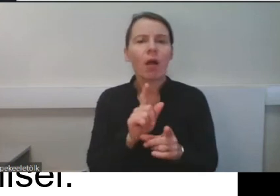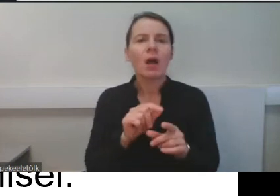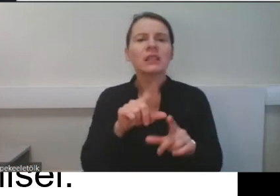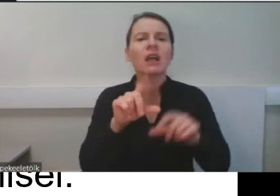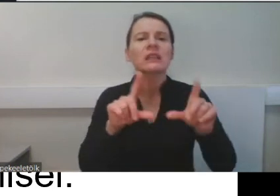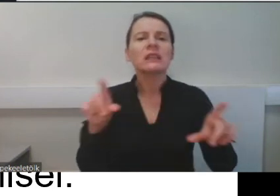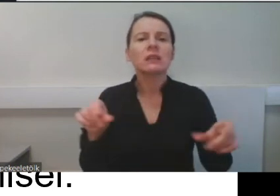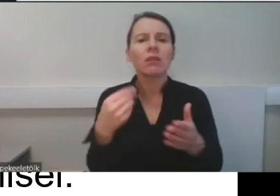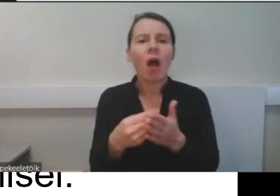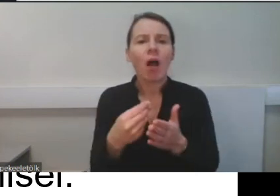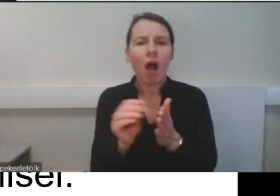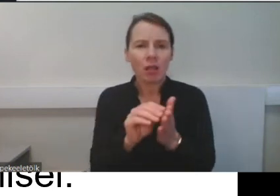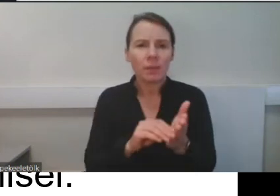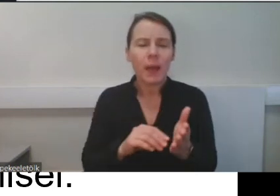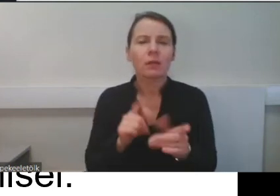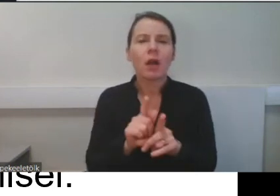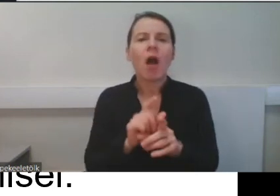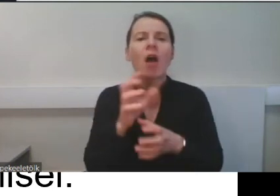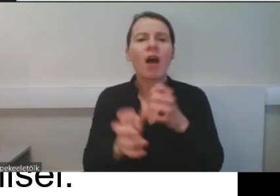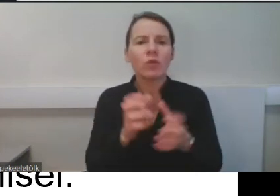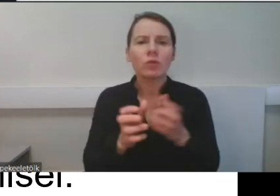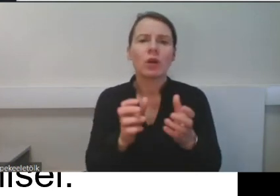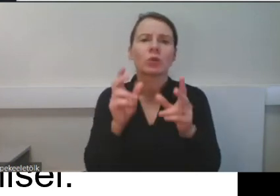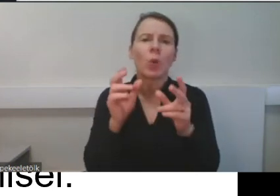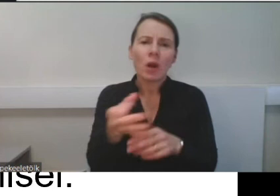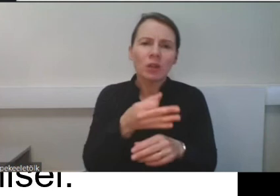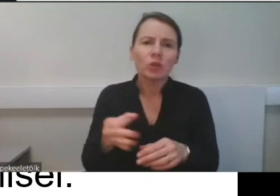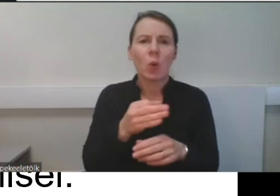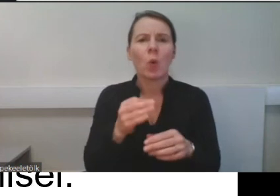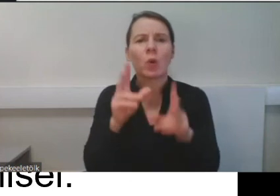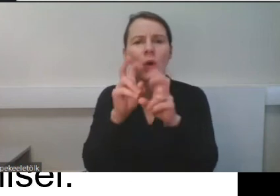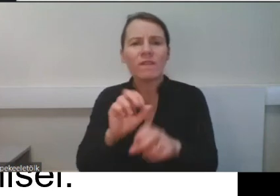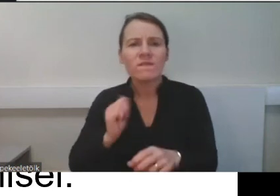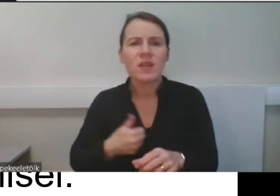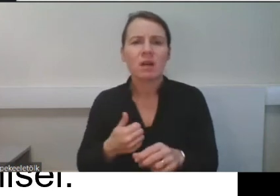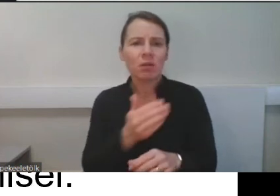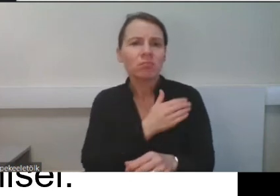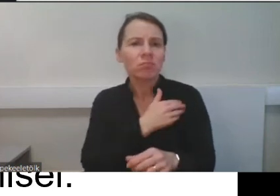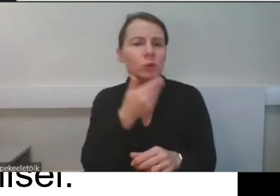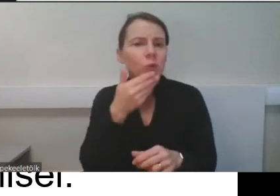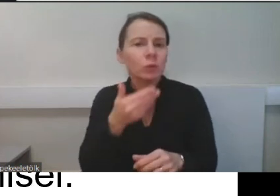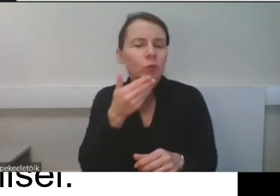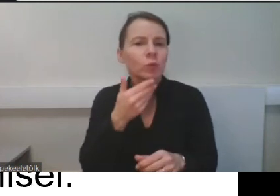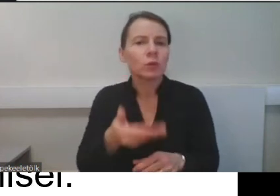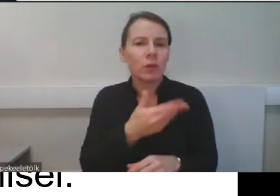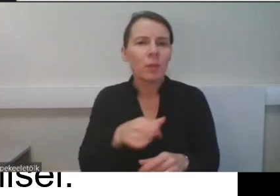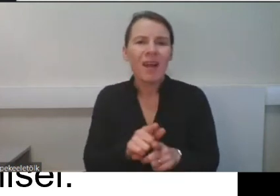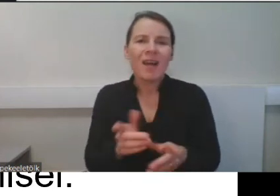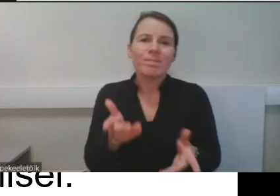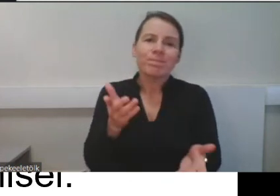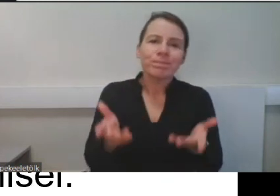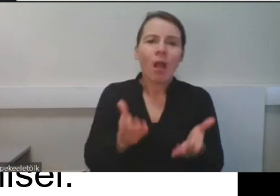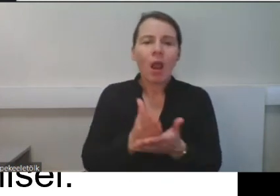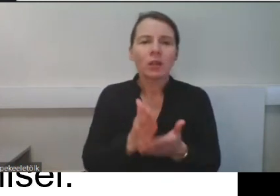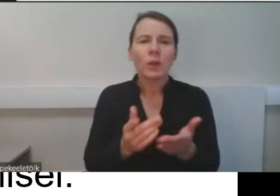lihtsalt ja, et kuulumist, et mis on nagu oluline just ka poliitika kujundatele, et võimalikud